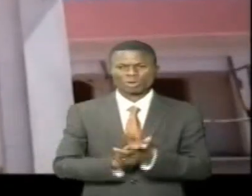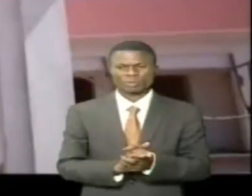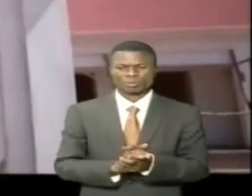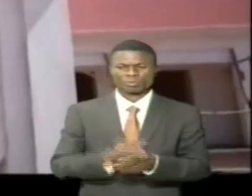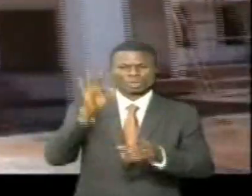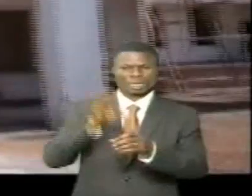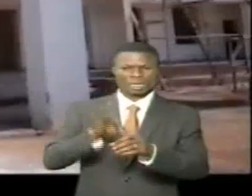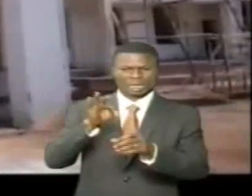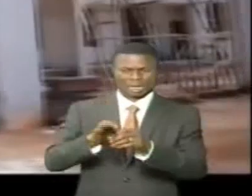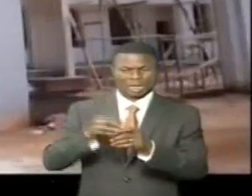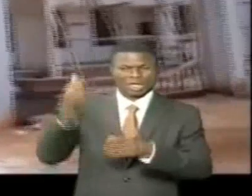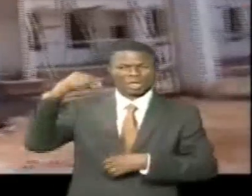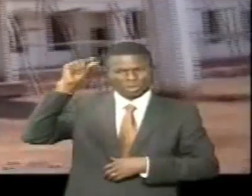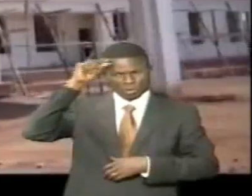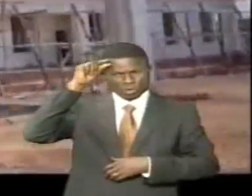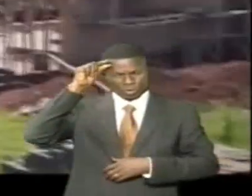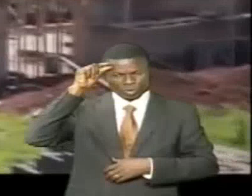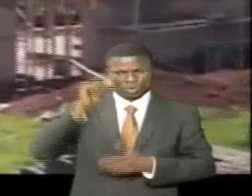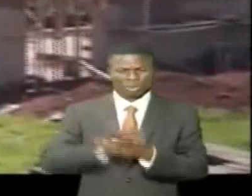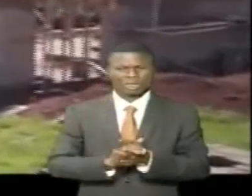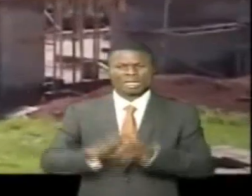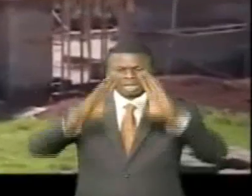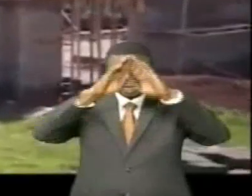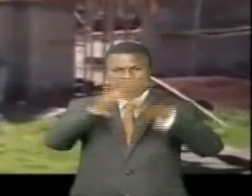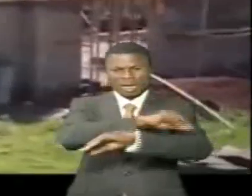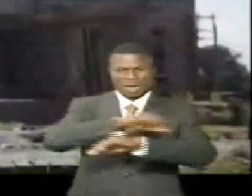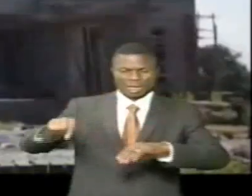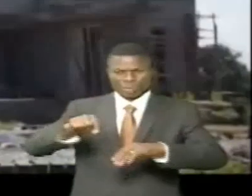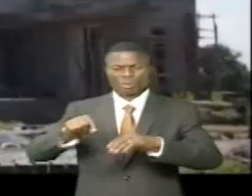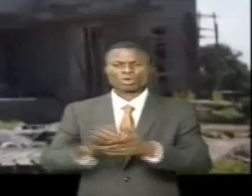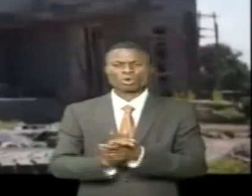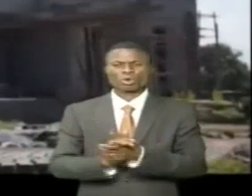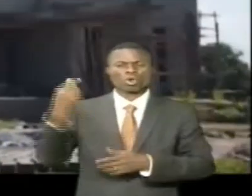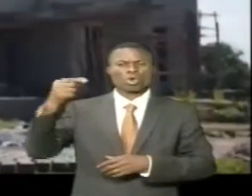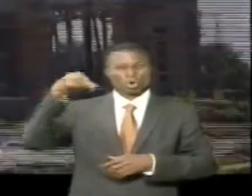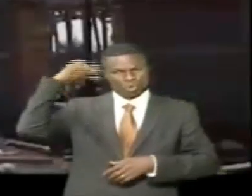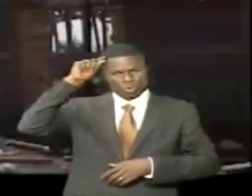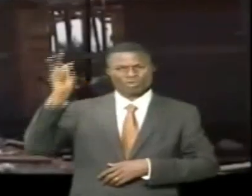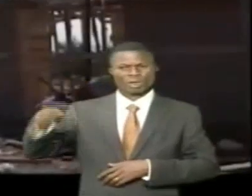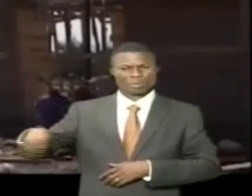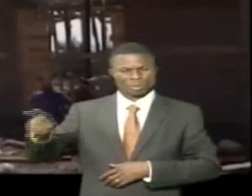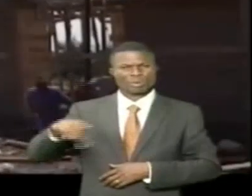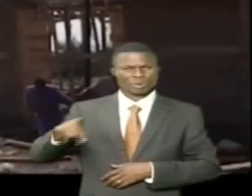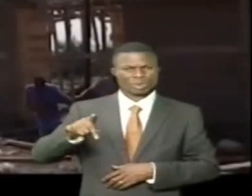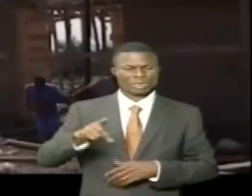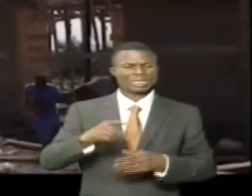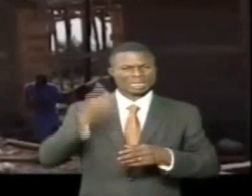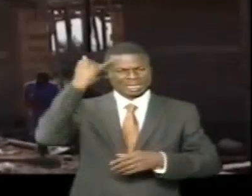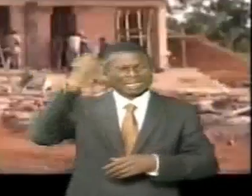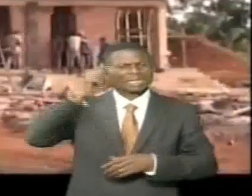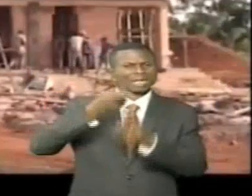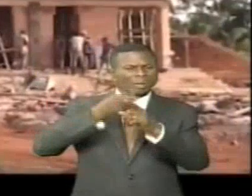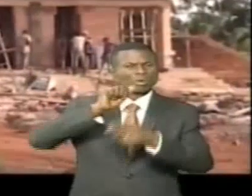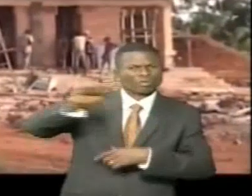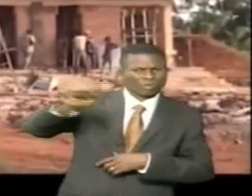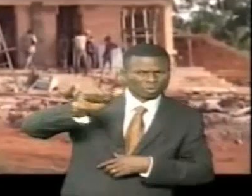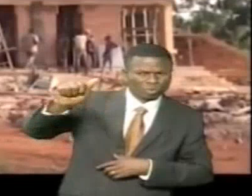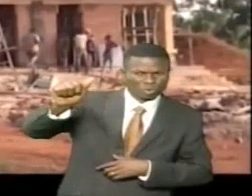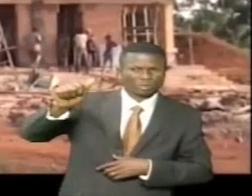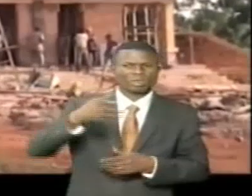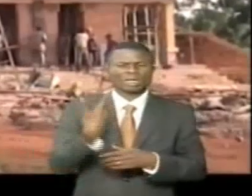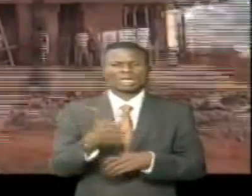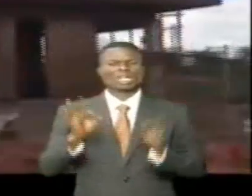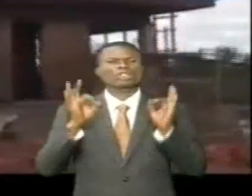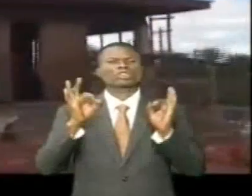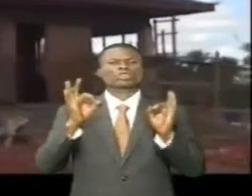cours du gouvernorat et la résidence officielle du gouverneur de province en sont la parfaite illustration de cette renaissance du